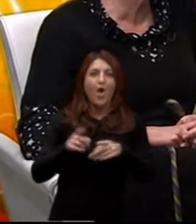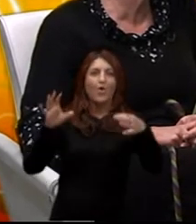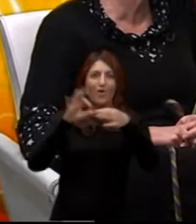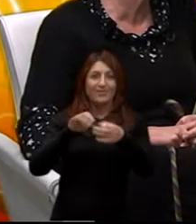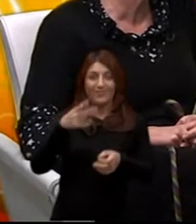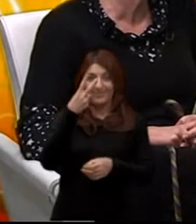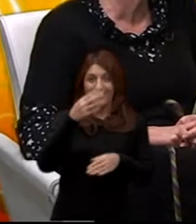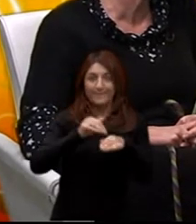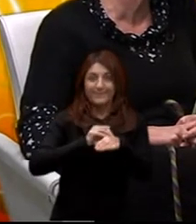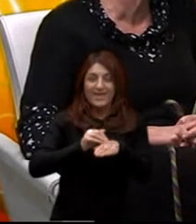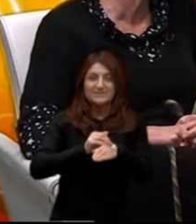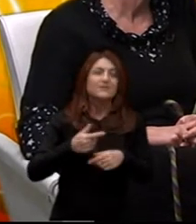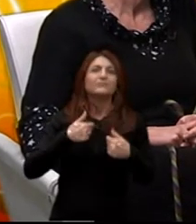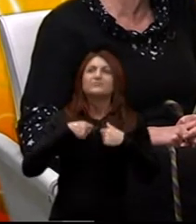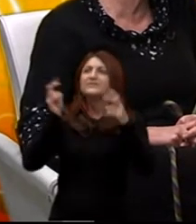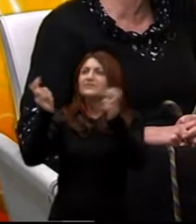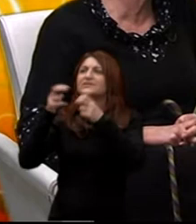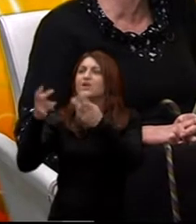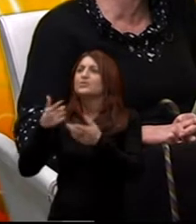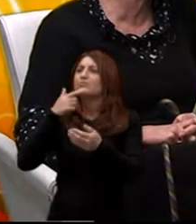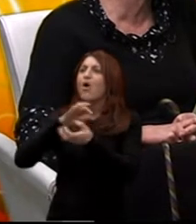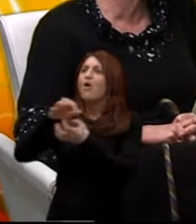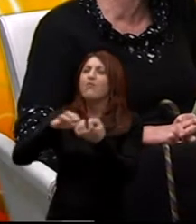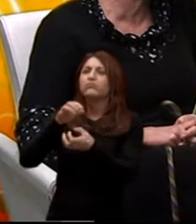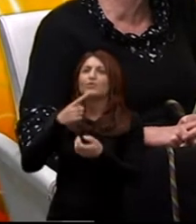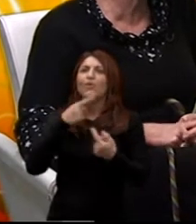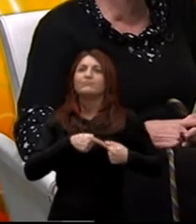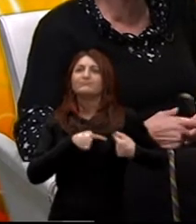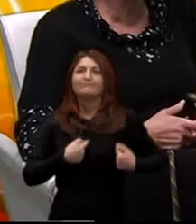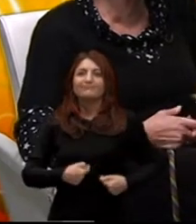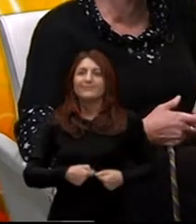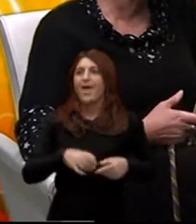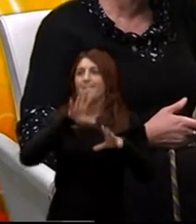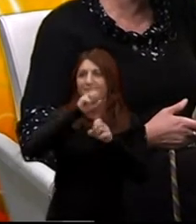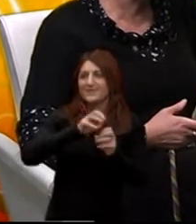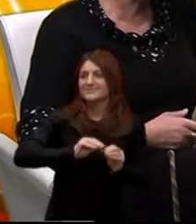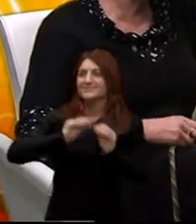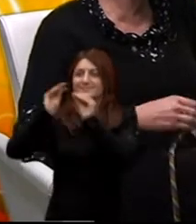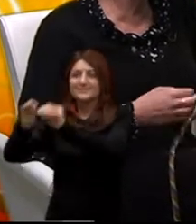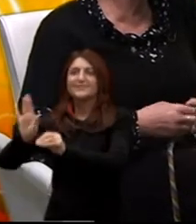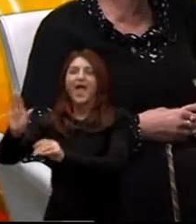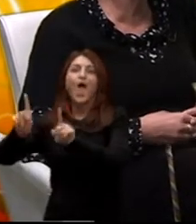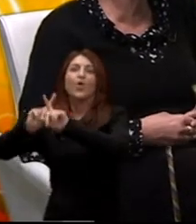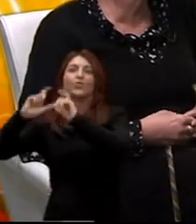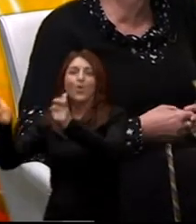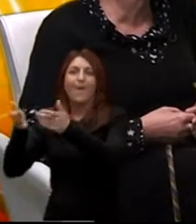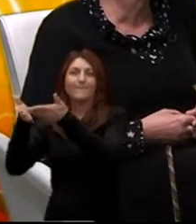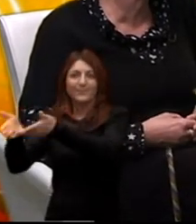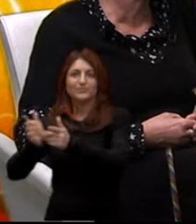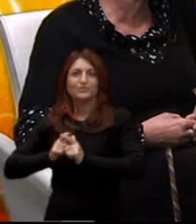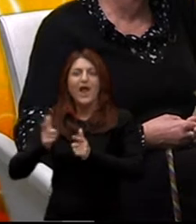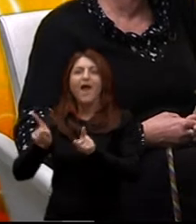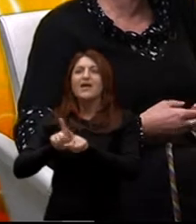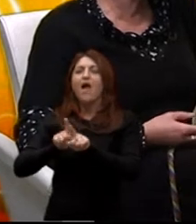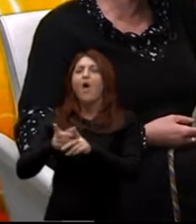od 2 mjeseca mi tražimo obitelji, volontere, socijalizatore koji bi pružili dom i zapravo jedan opći